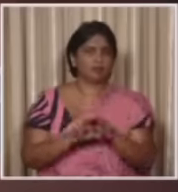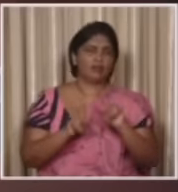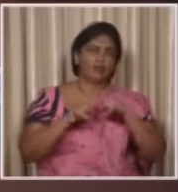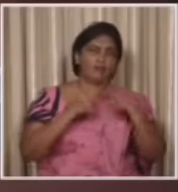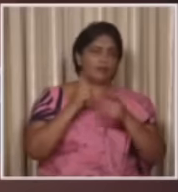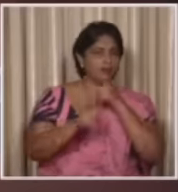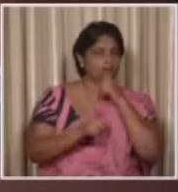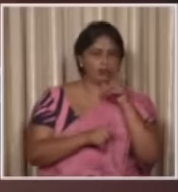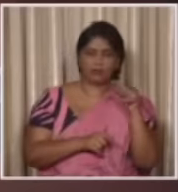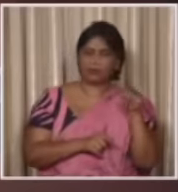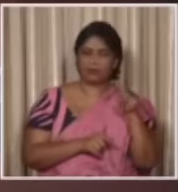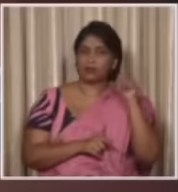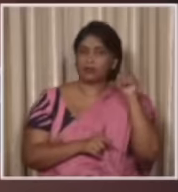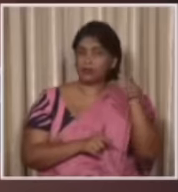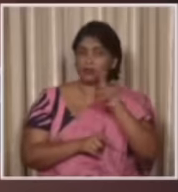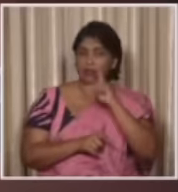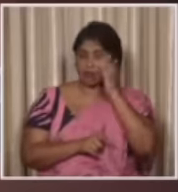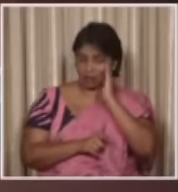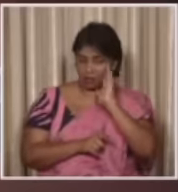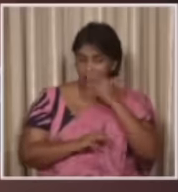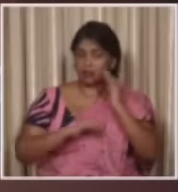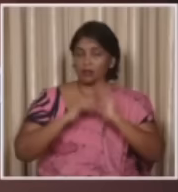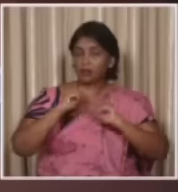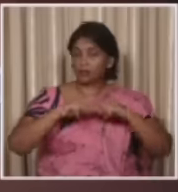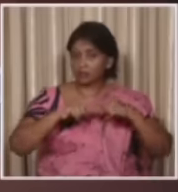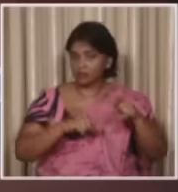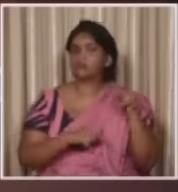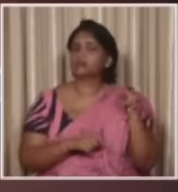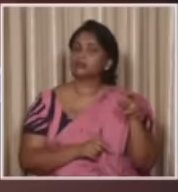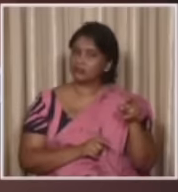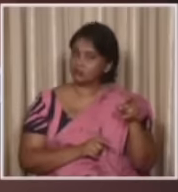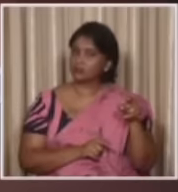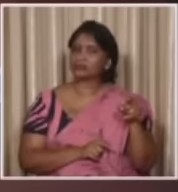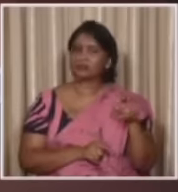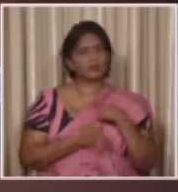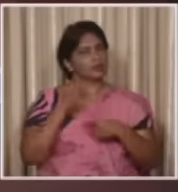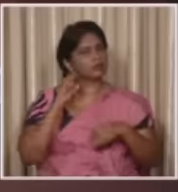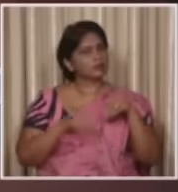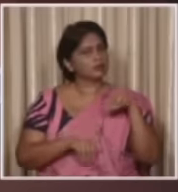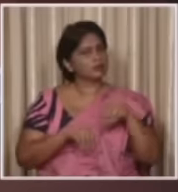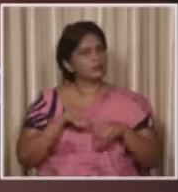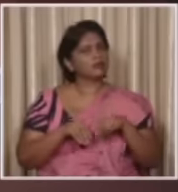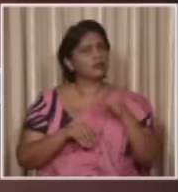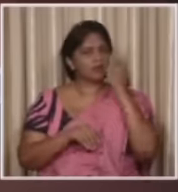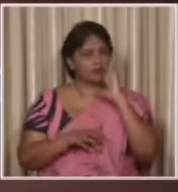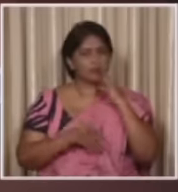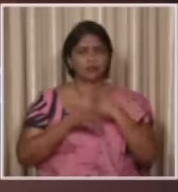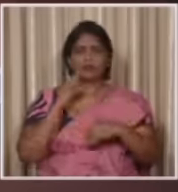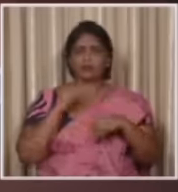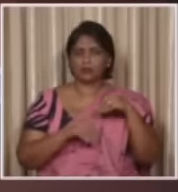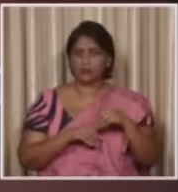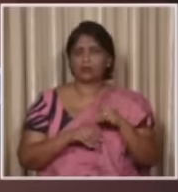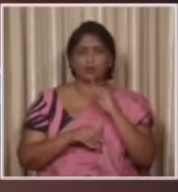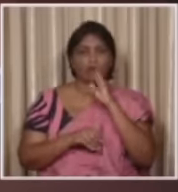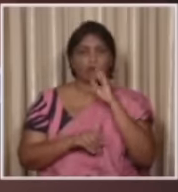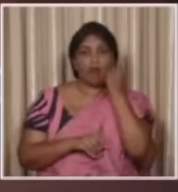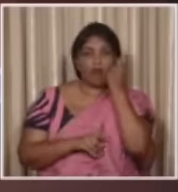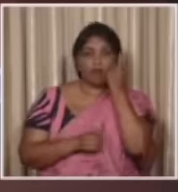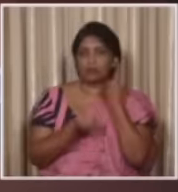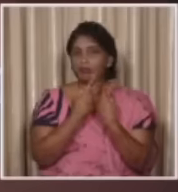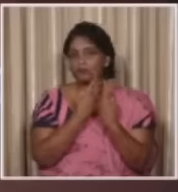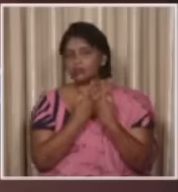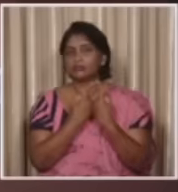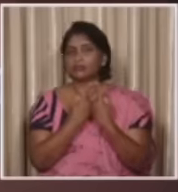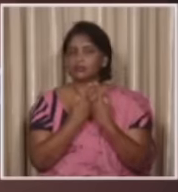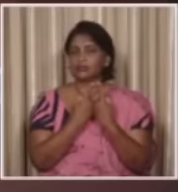කතාවක්. හැබැයි ඔබතුමාගේ මේක සාමාන්‍ය සම්ප්‍රදාය නම් මේ ඡන්දයකදී සාමාන්‍ය ඡන්දයක දැන් සාමාන්‍ය මත විමුසුමක් ගිහිල්ලා බැලුවක්